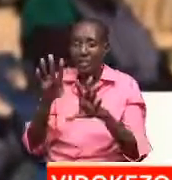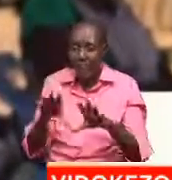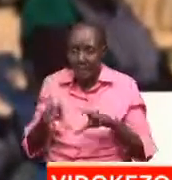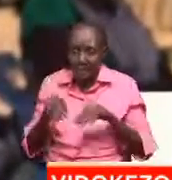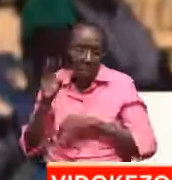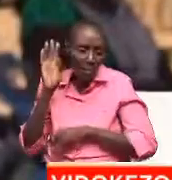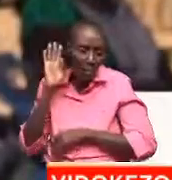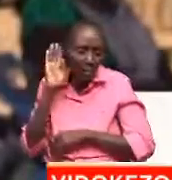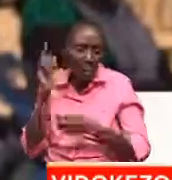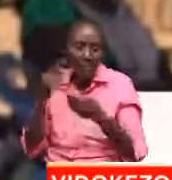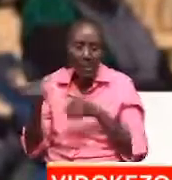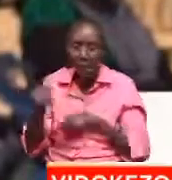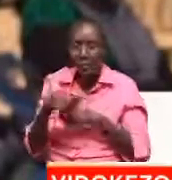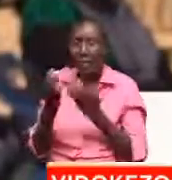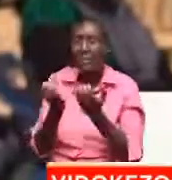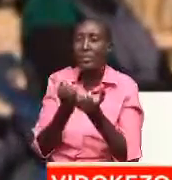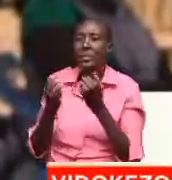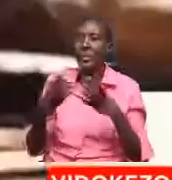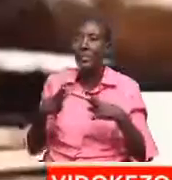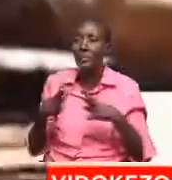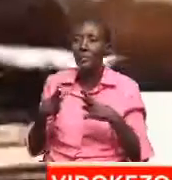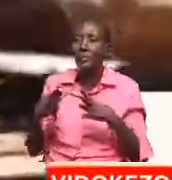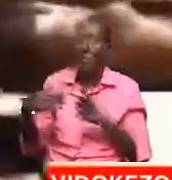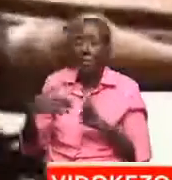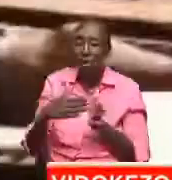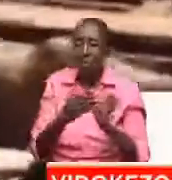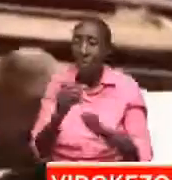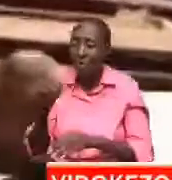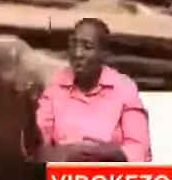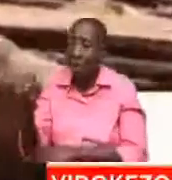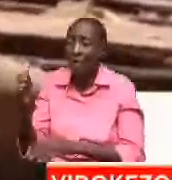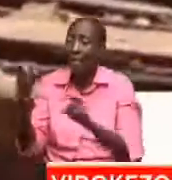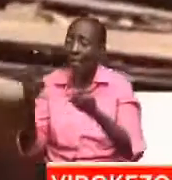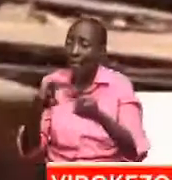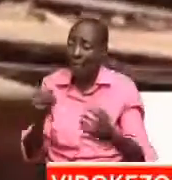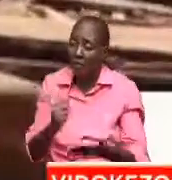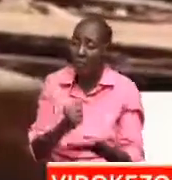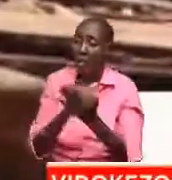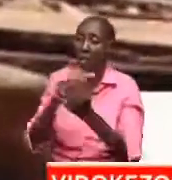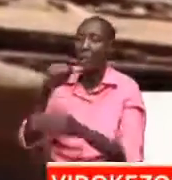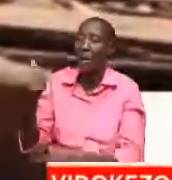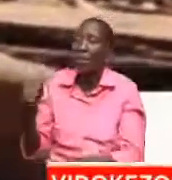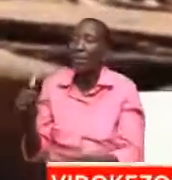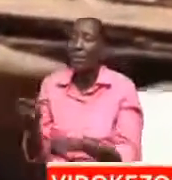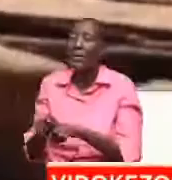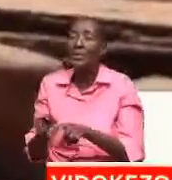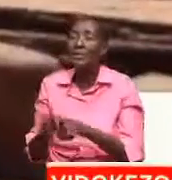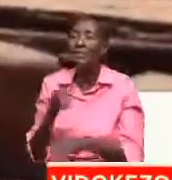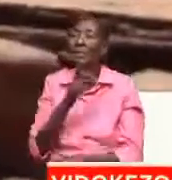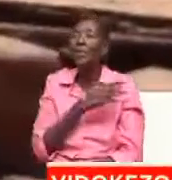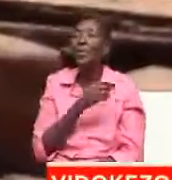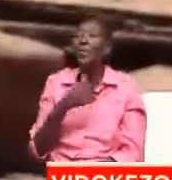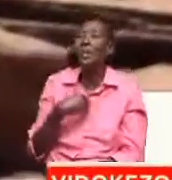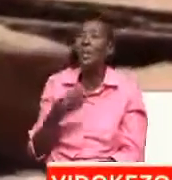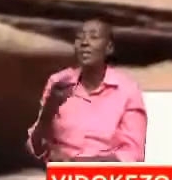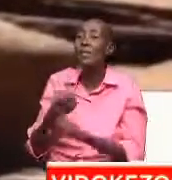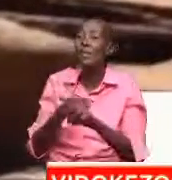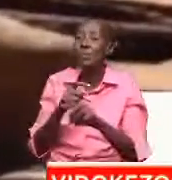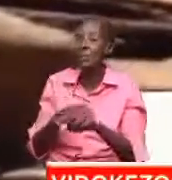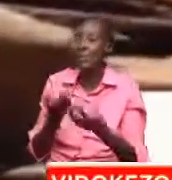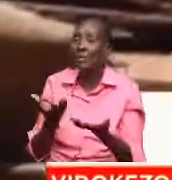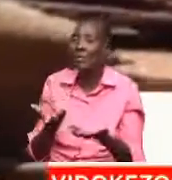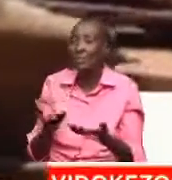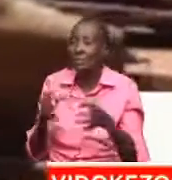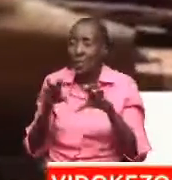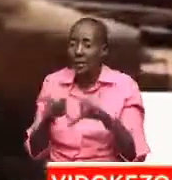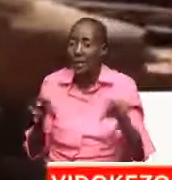ndogo tutumie mbinu za kusaidia wale wengine. Kuna tetesi kuwa tangu kufungwa kwa soko hili, hali ya usalama